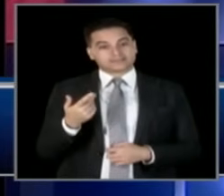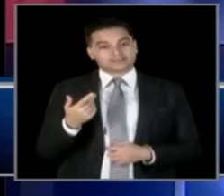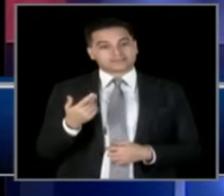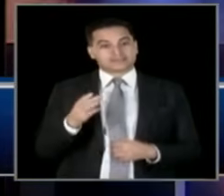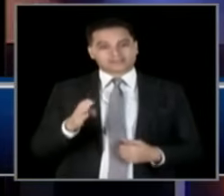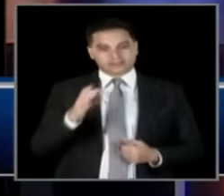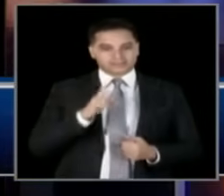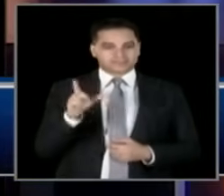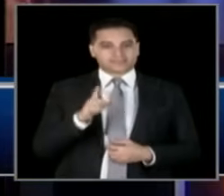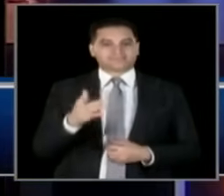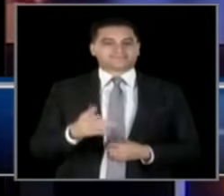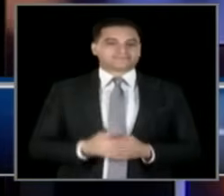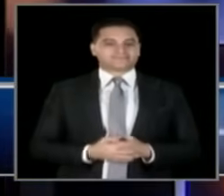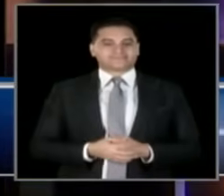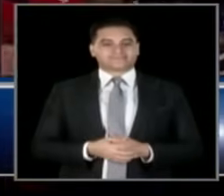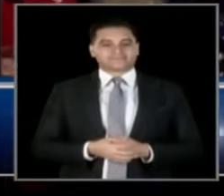وإجابة صحيحة.